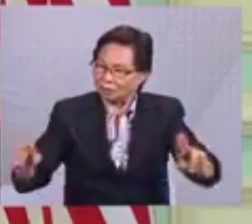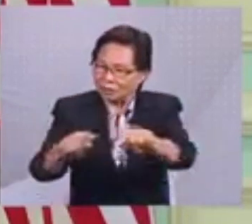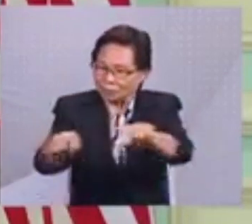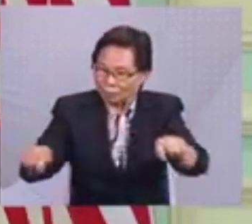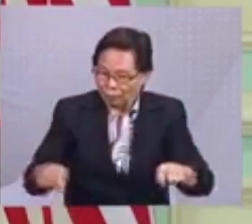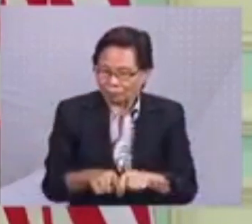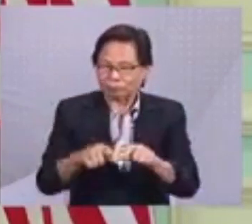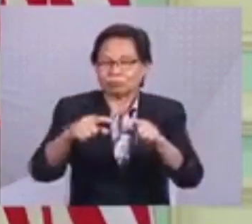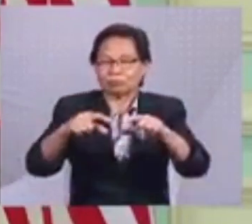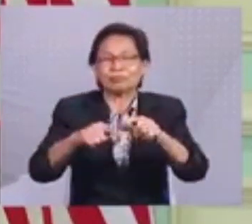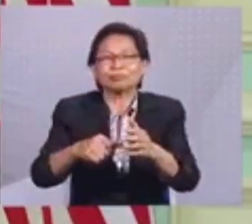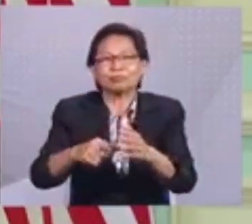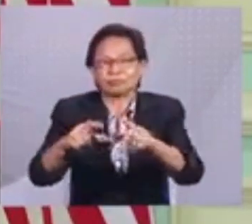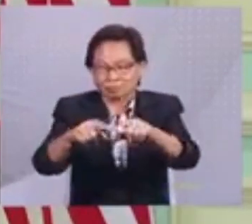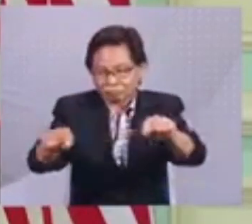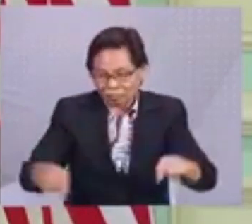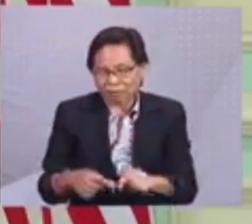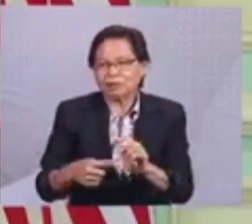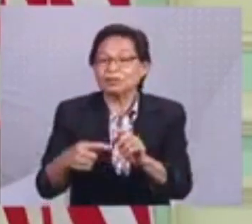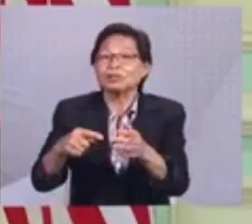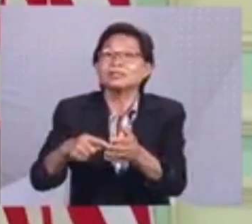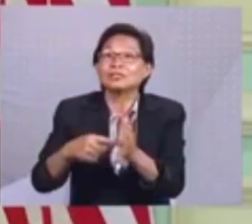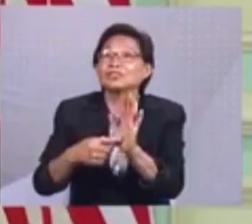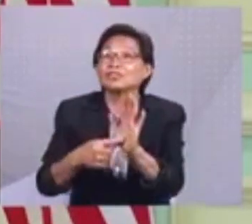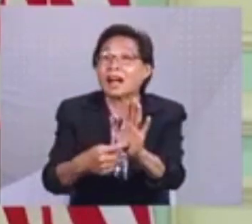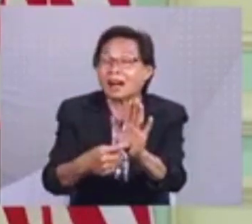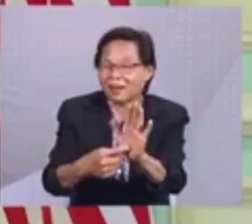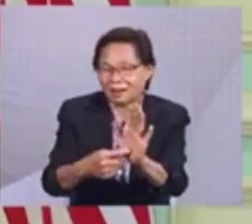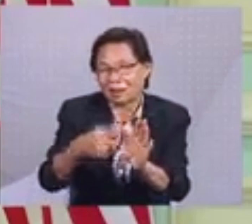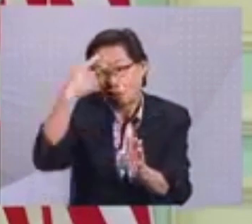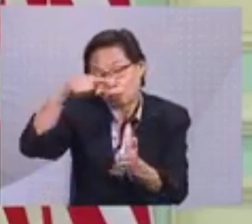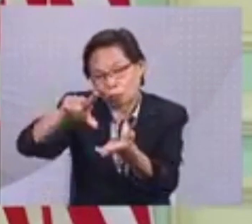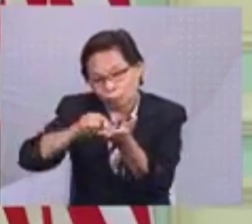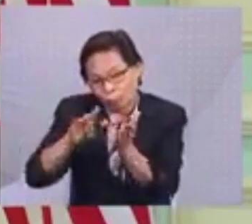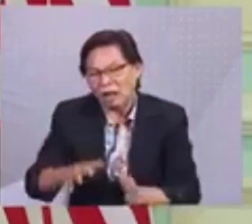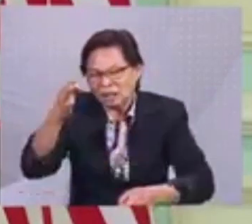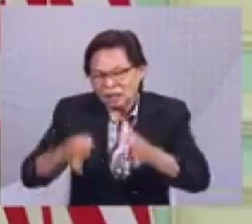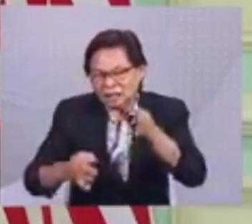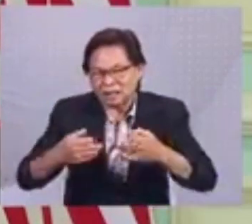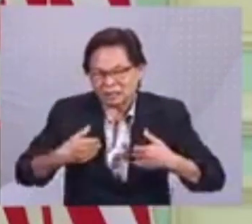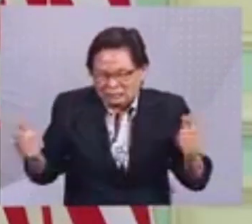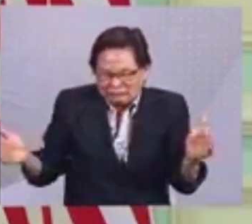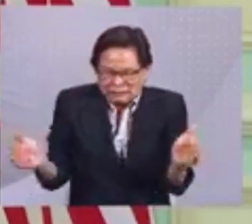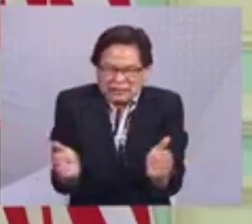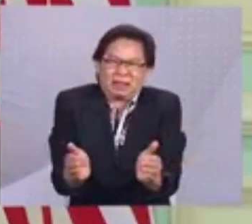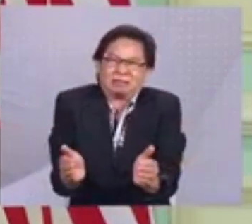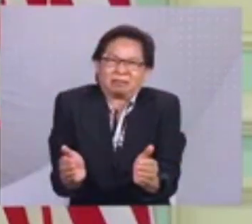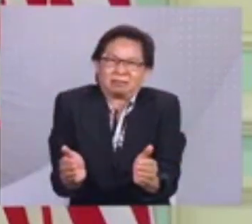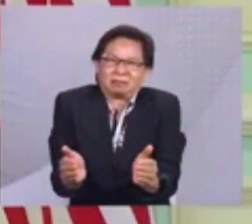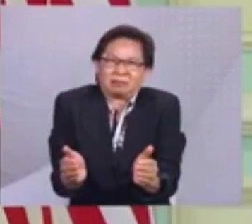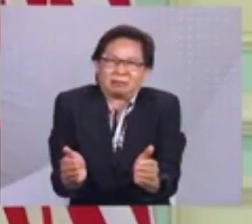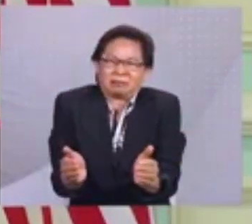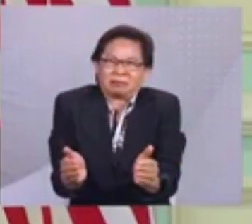yang bertanda kepada setiap pegawai media. Dan jika didapati kawasan itu terlalu sempit, maka mereka pun